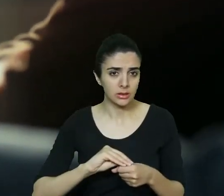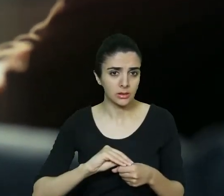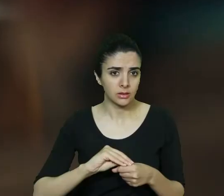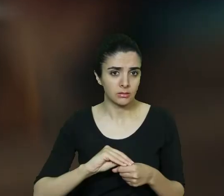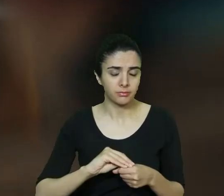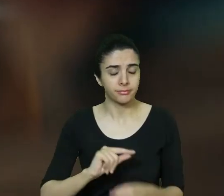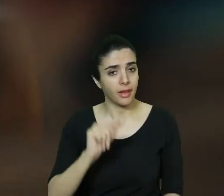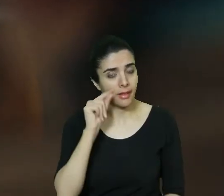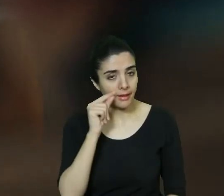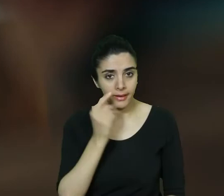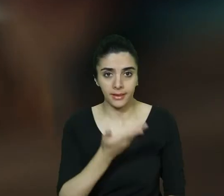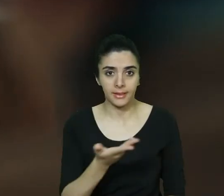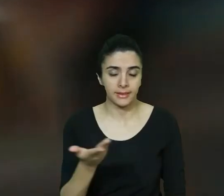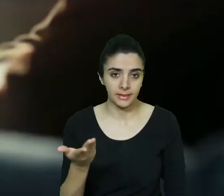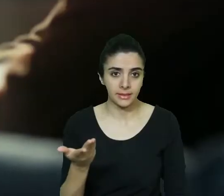Baylar,